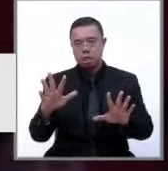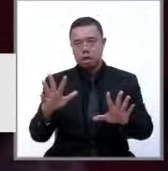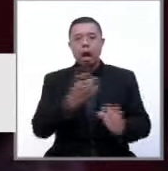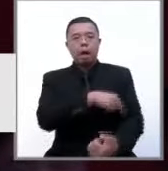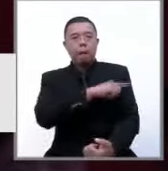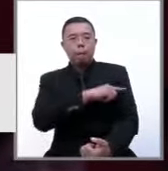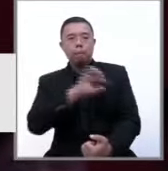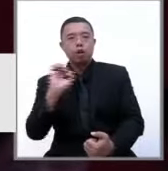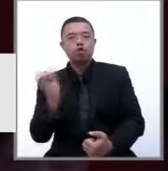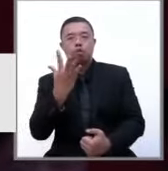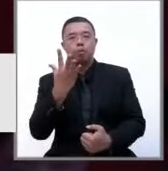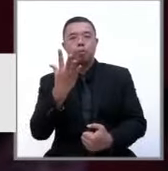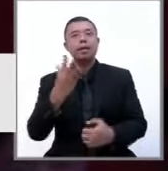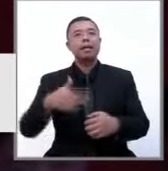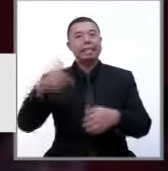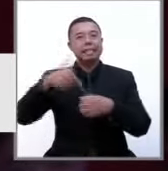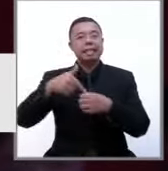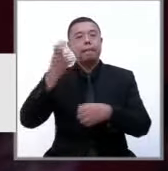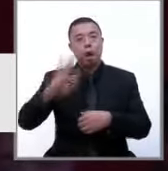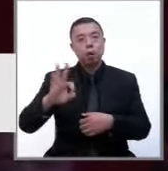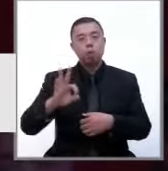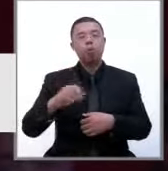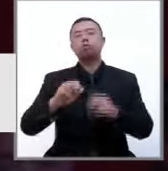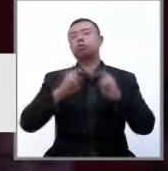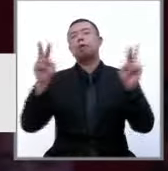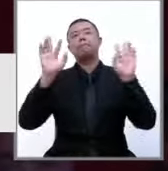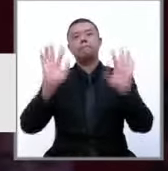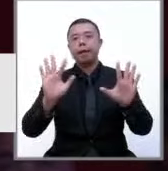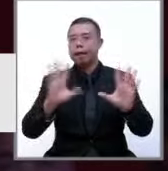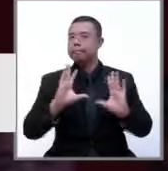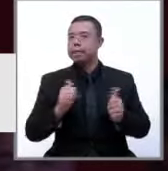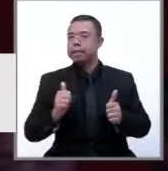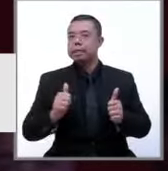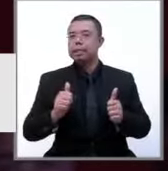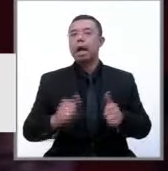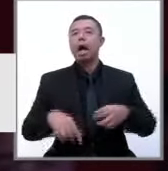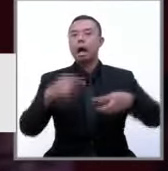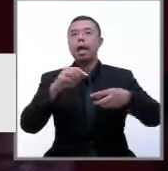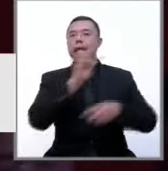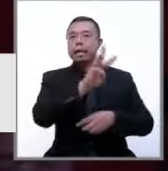energi baru terbarukan kita juga luar biasa sekali bisa mencakup